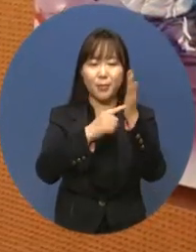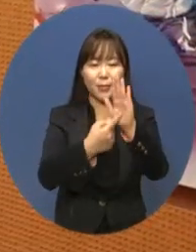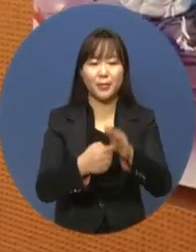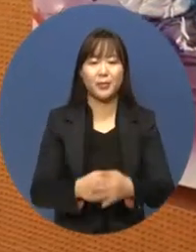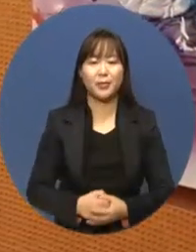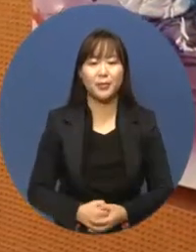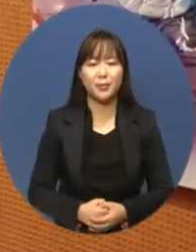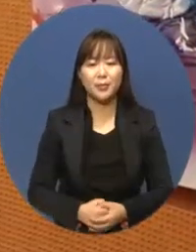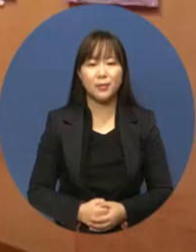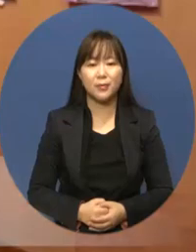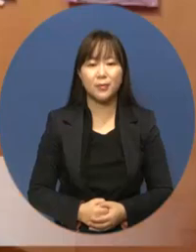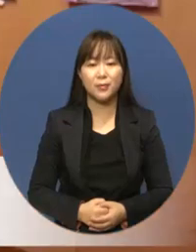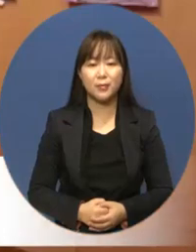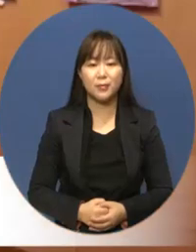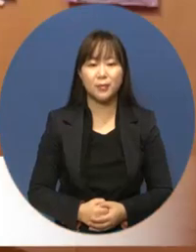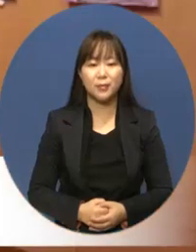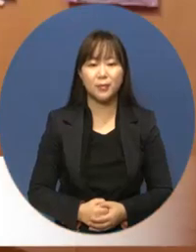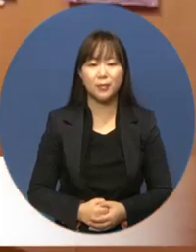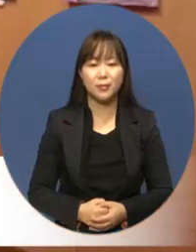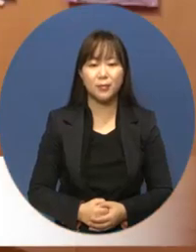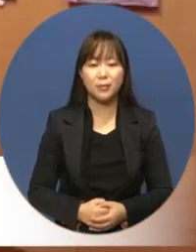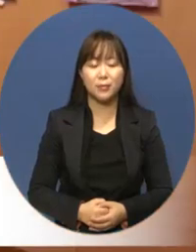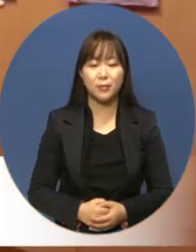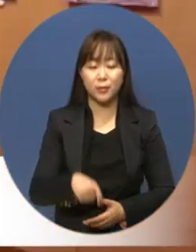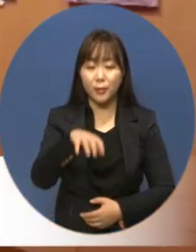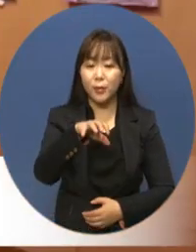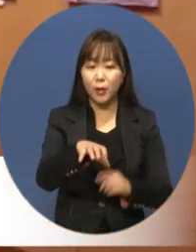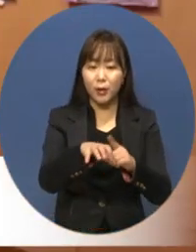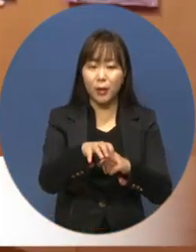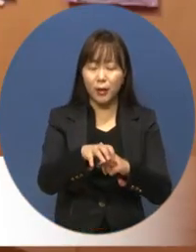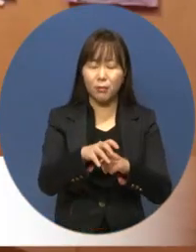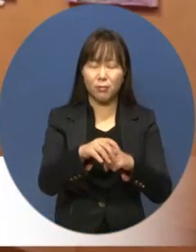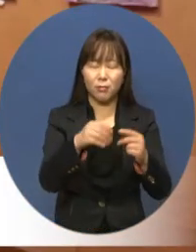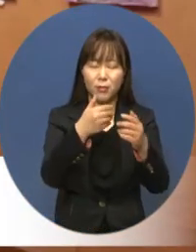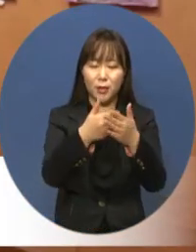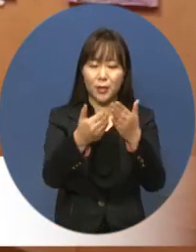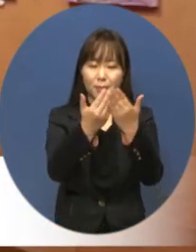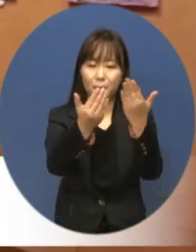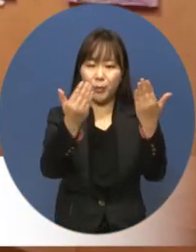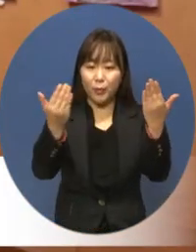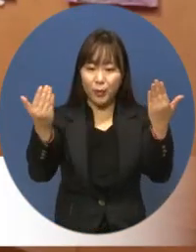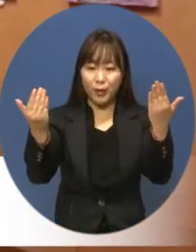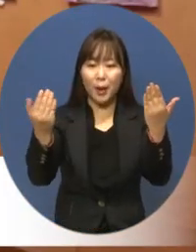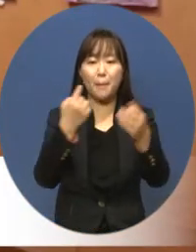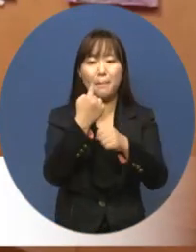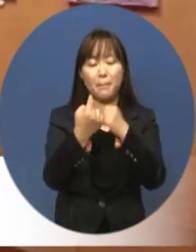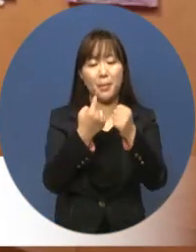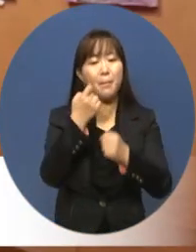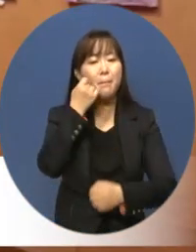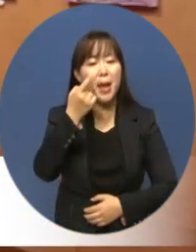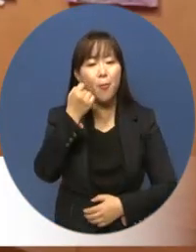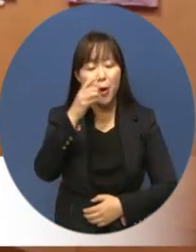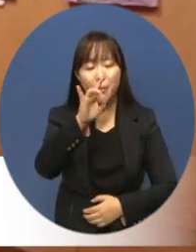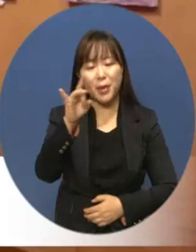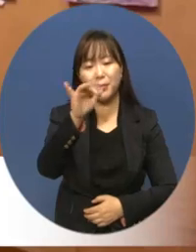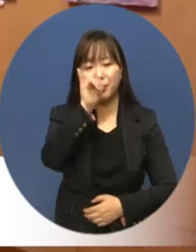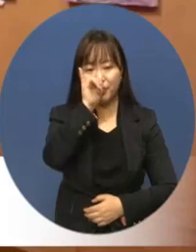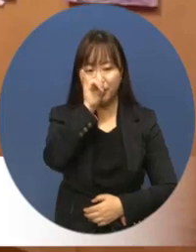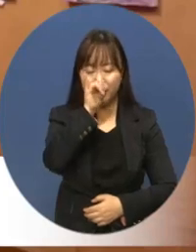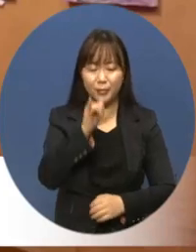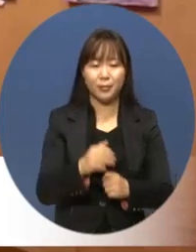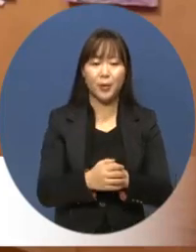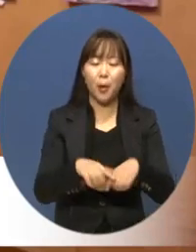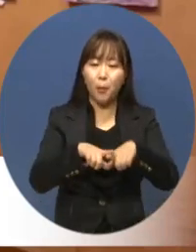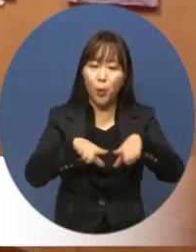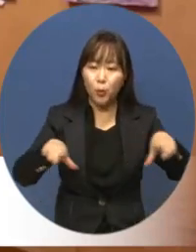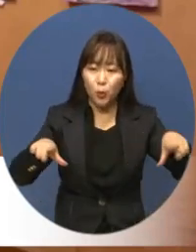담아냈습니다. 네, 도화음 미술관은 전시회를 매달 개최를 하고 있습니다. 그런데 이제